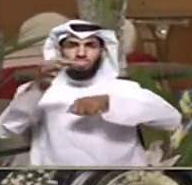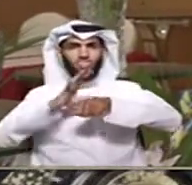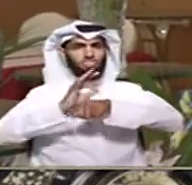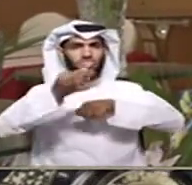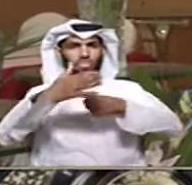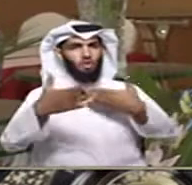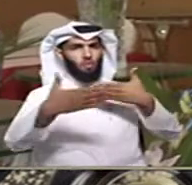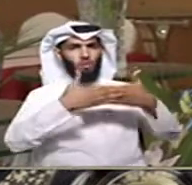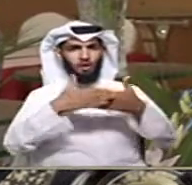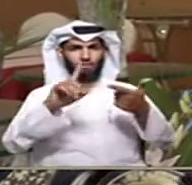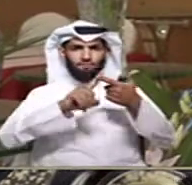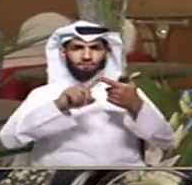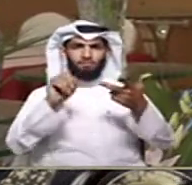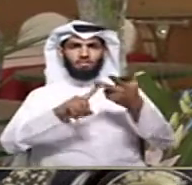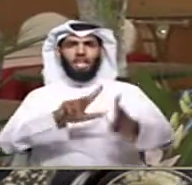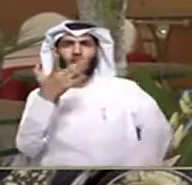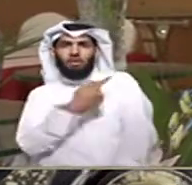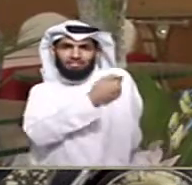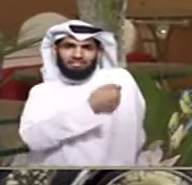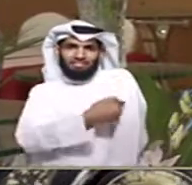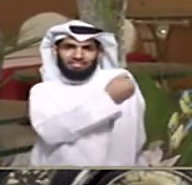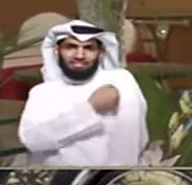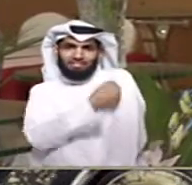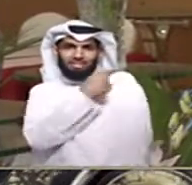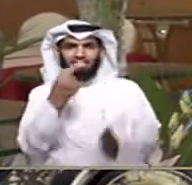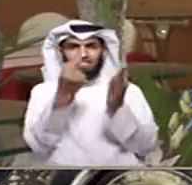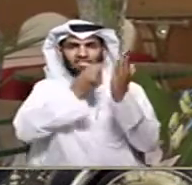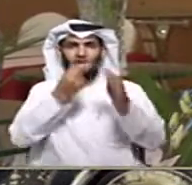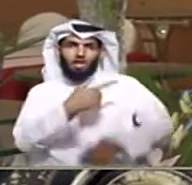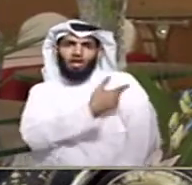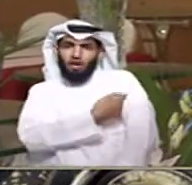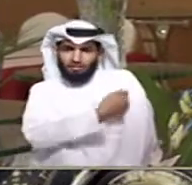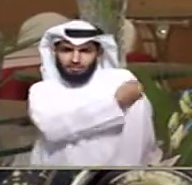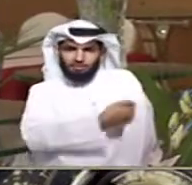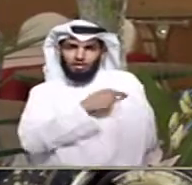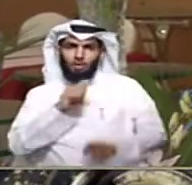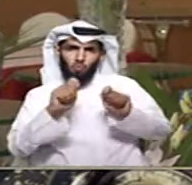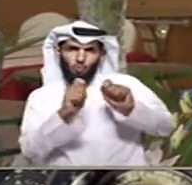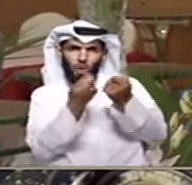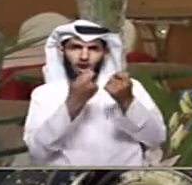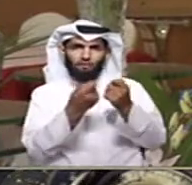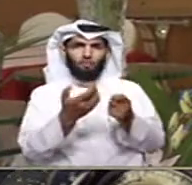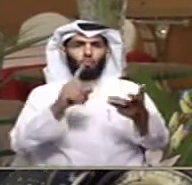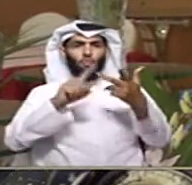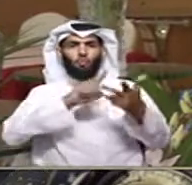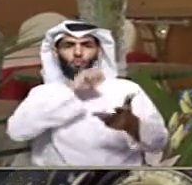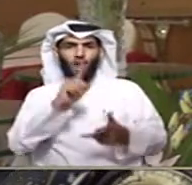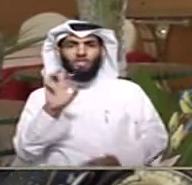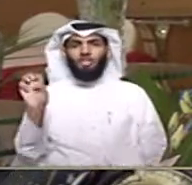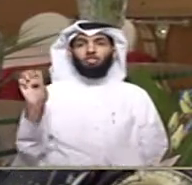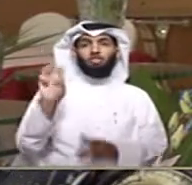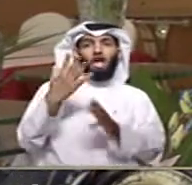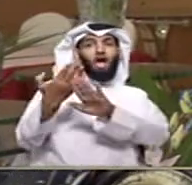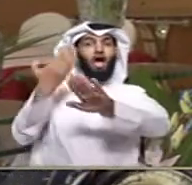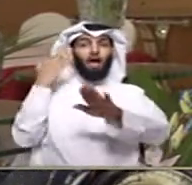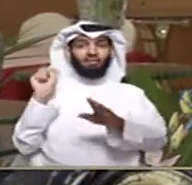عنده وشم وهذا التاتو غير مسموح لها بالتبرع أيضا، والأشخاص اللي تبرعوا قبل 3 شهور لازم يكون طاف عليهم